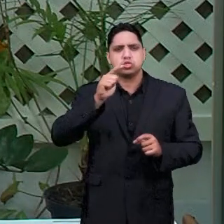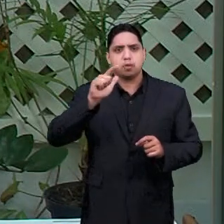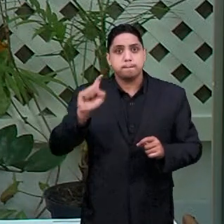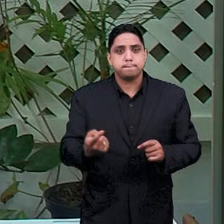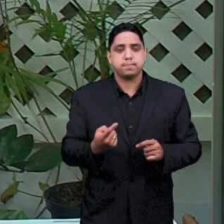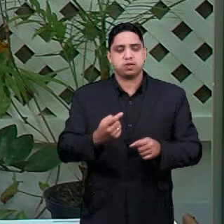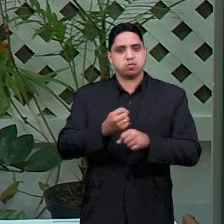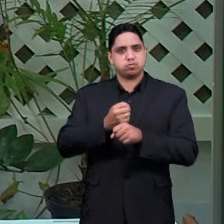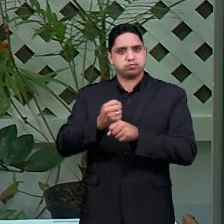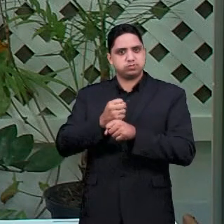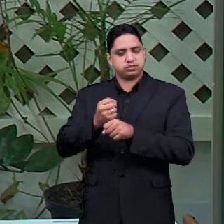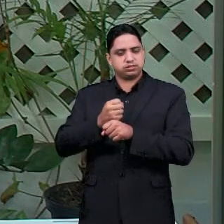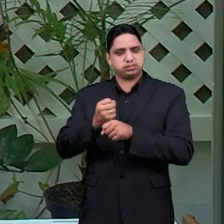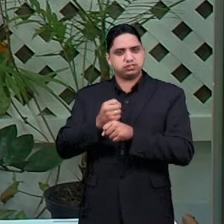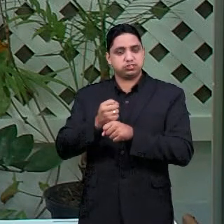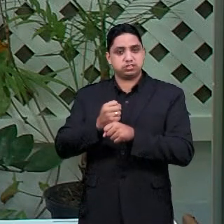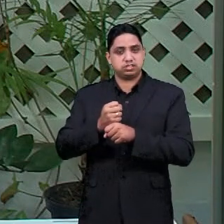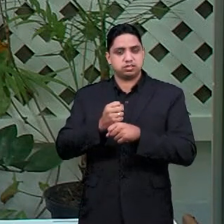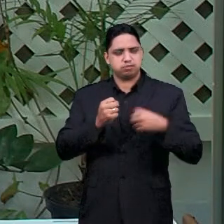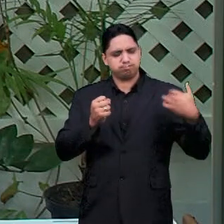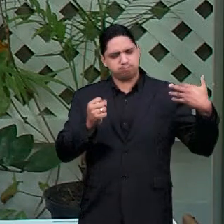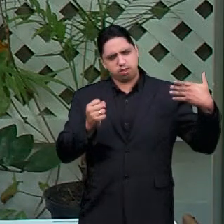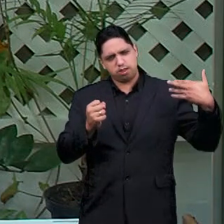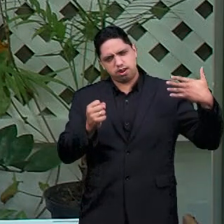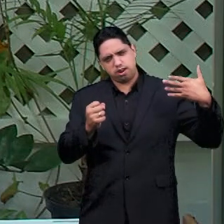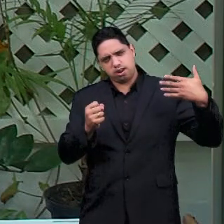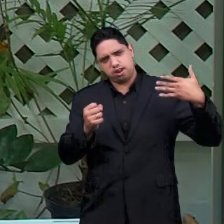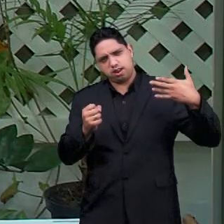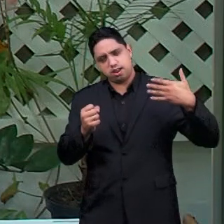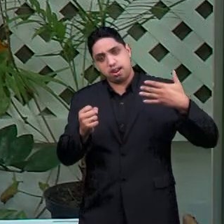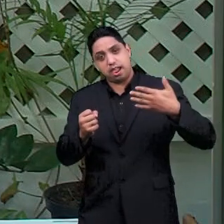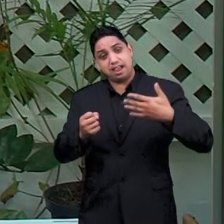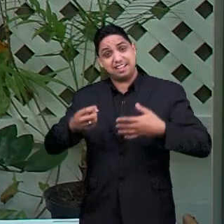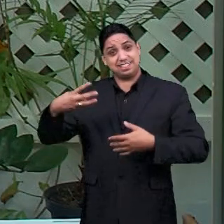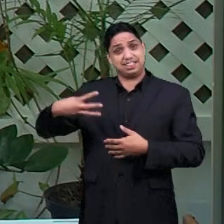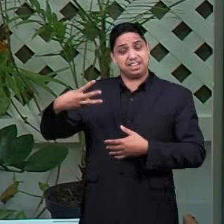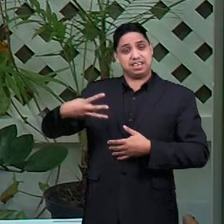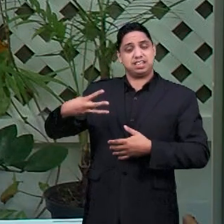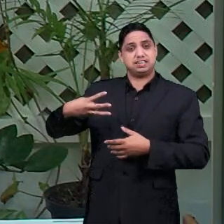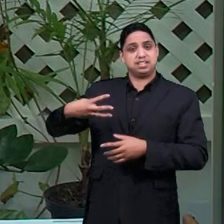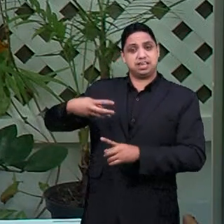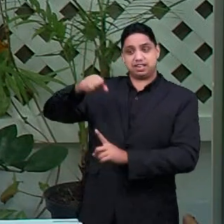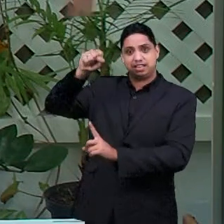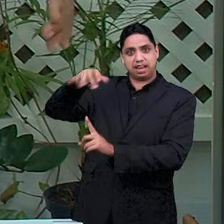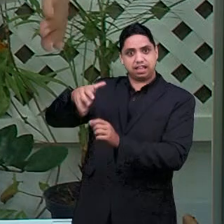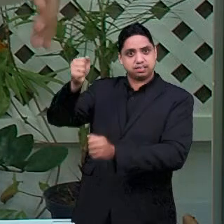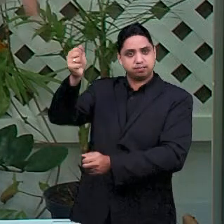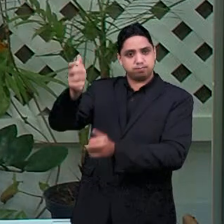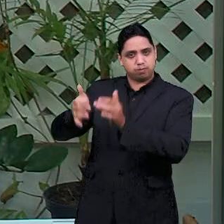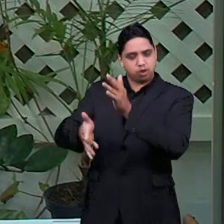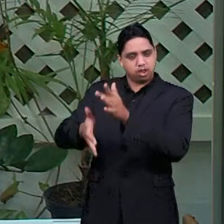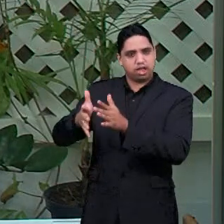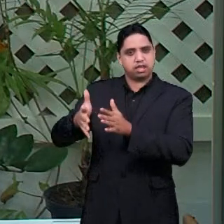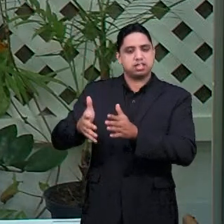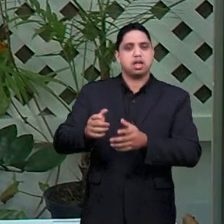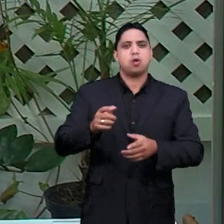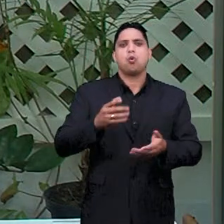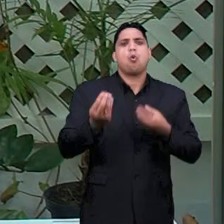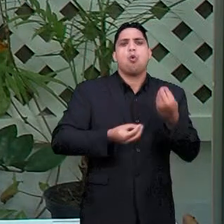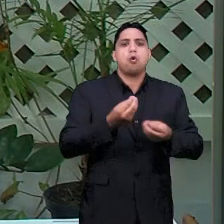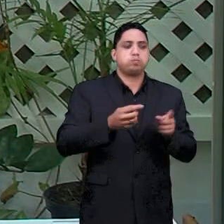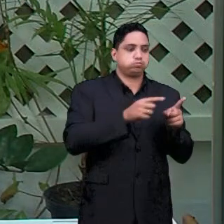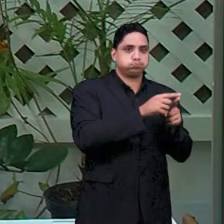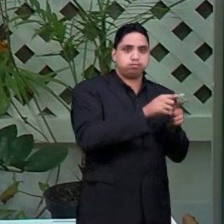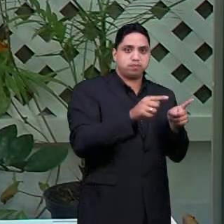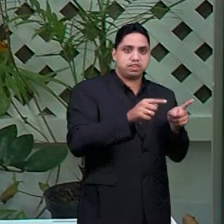ans, nous finissons 2000 ans, c'est-à-dire une troisième dispensation. La première dispensation à Adam,